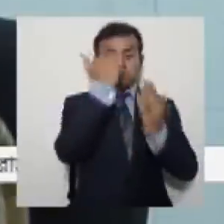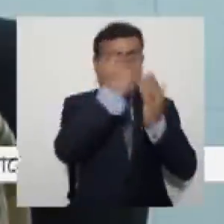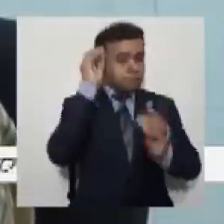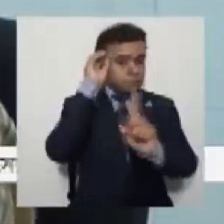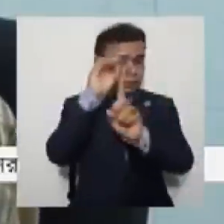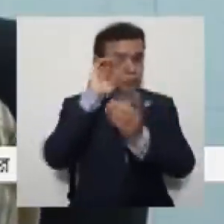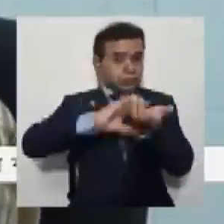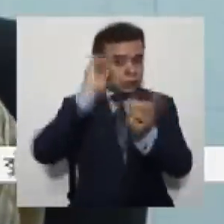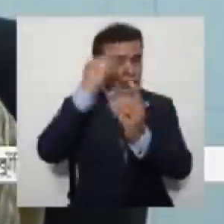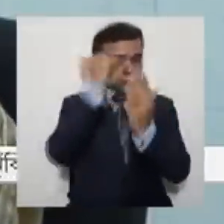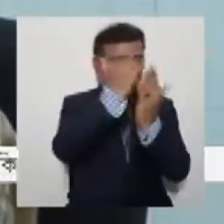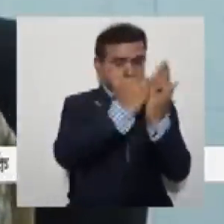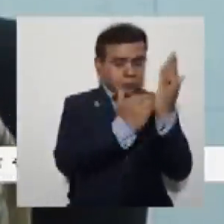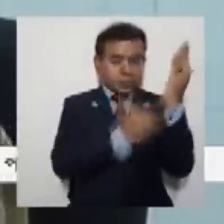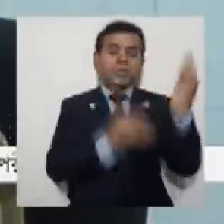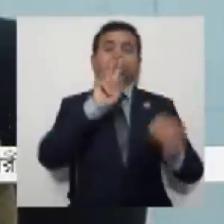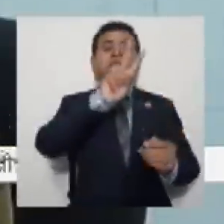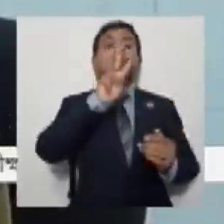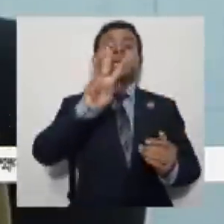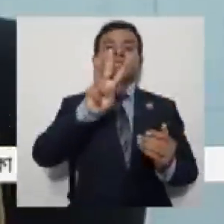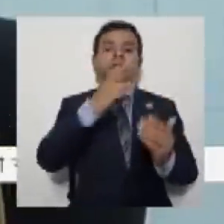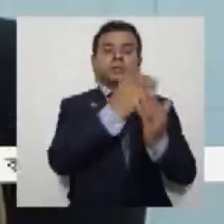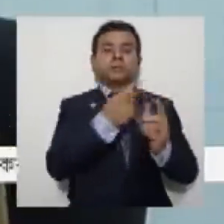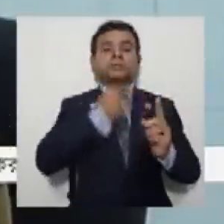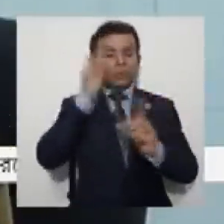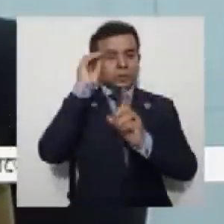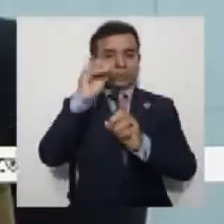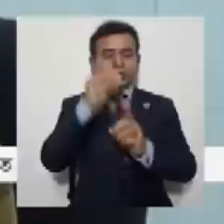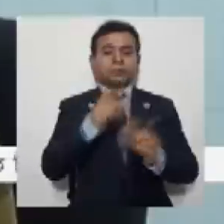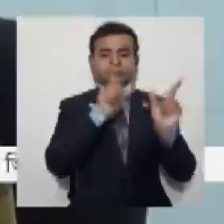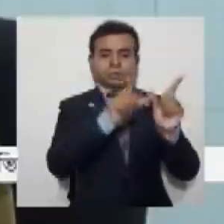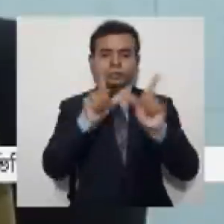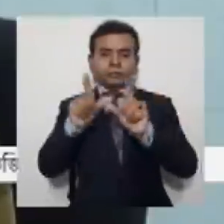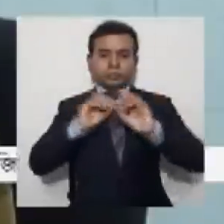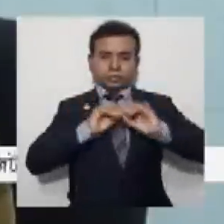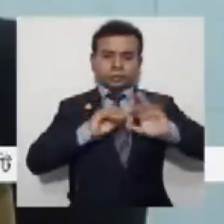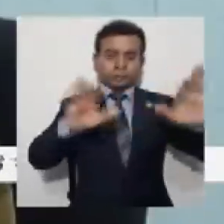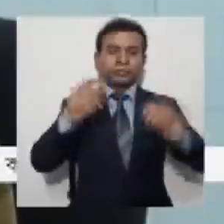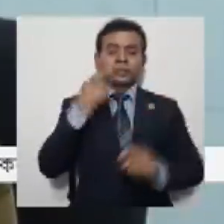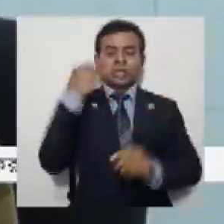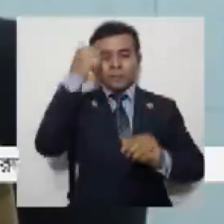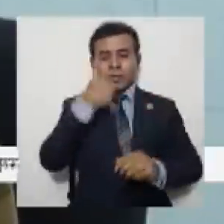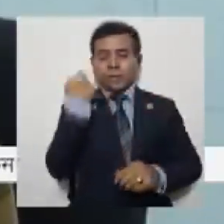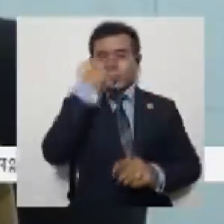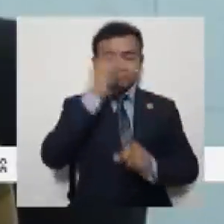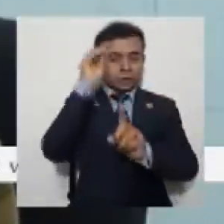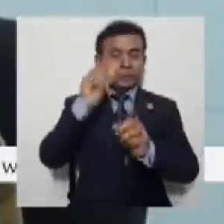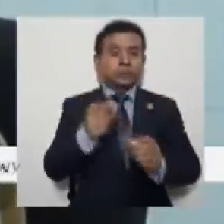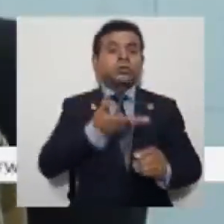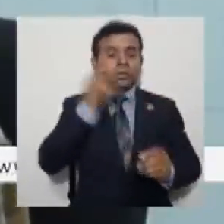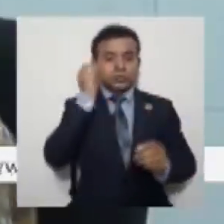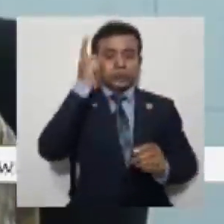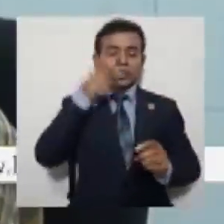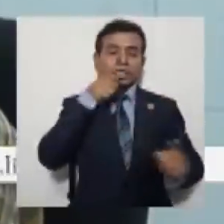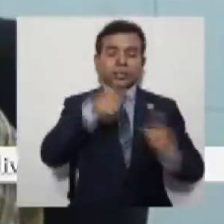এবং আমরা জনসচেতনামূলক উপকরণ যা তৈরি করেছি সেটাও 11টা আগে অনেক আগে জানিয়েছিলাম, এটা আর কোনো এর মধ্যে আর